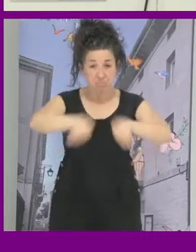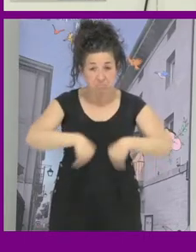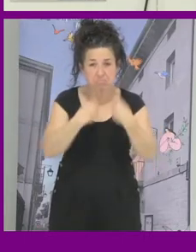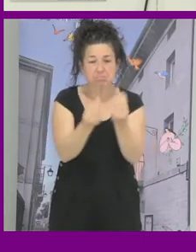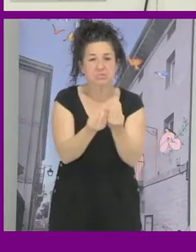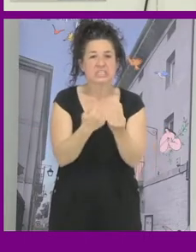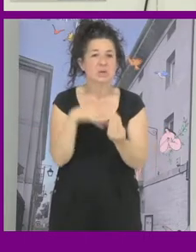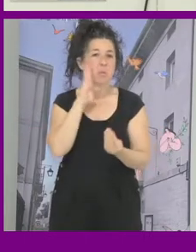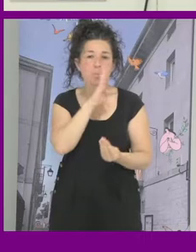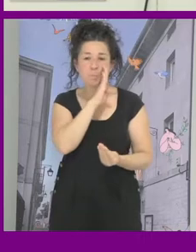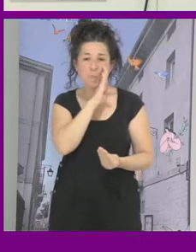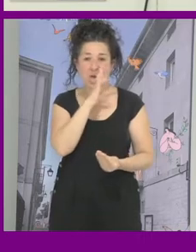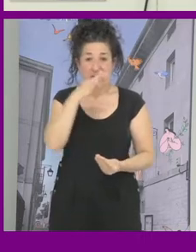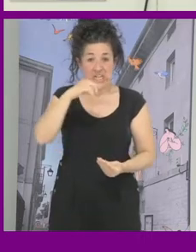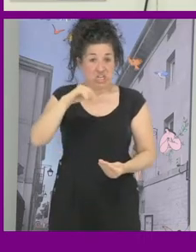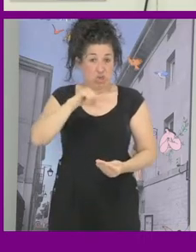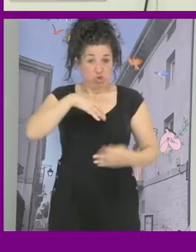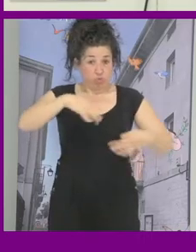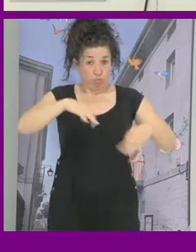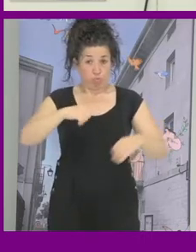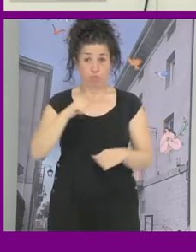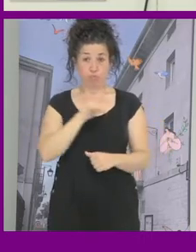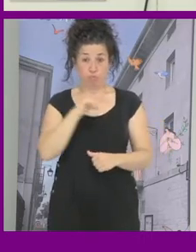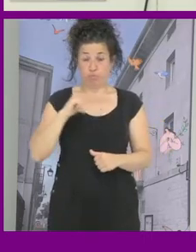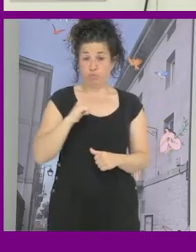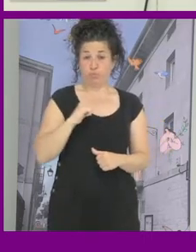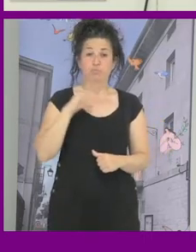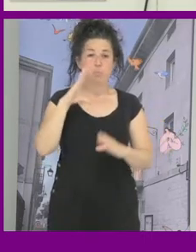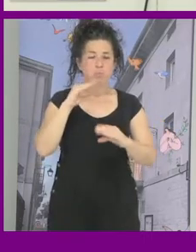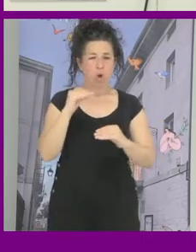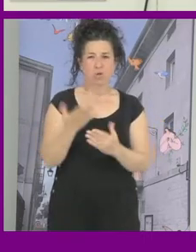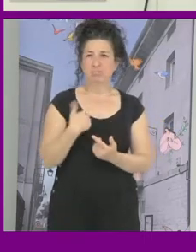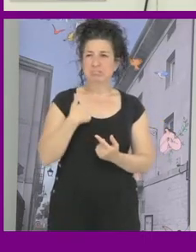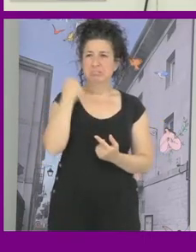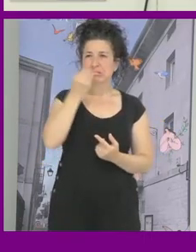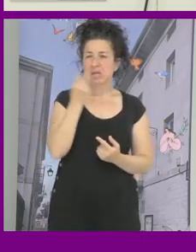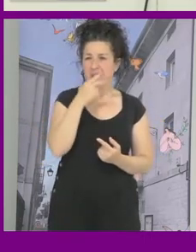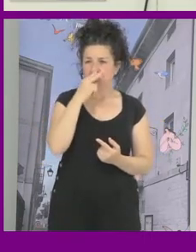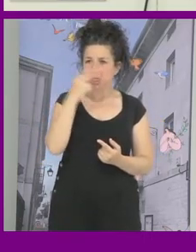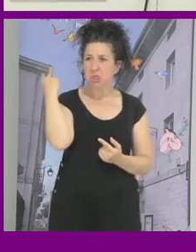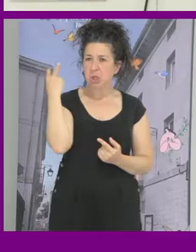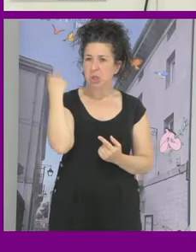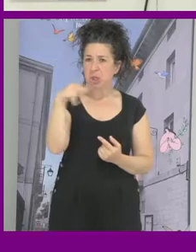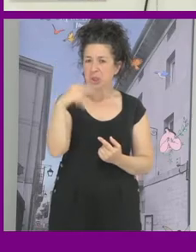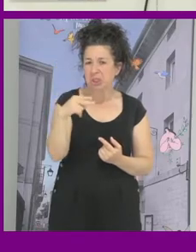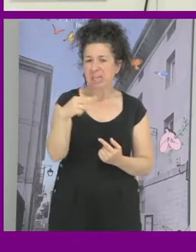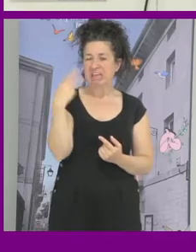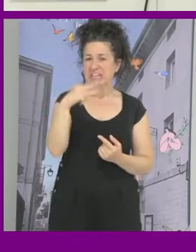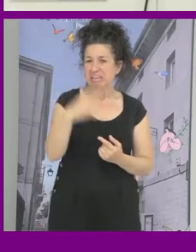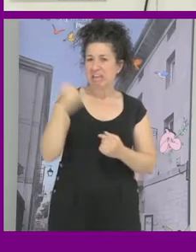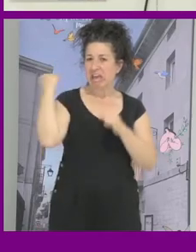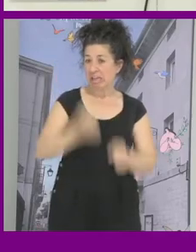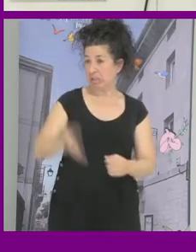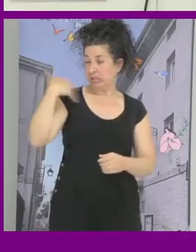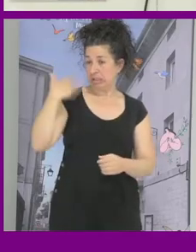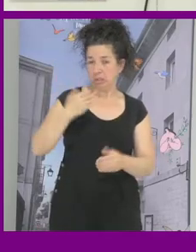da, ez? Orduan, karo, berak ba, duela, ez dakit, 12 edo 13 urte esango nuke, umeak izan zituenean,